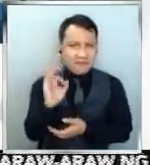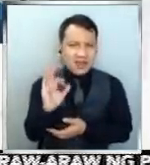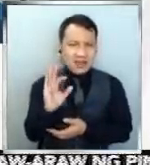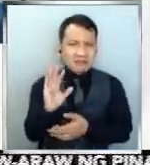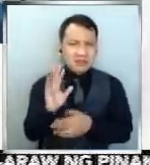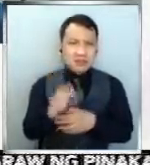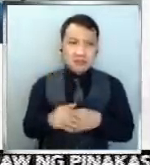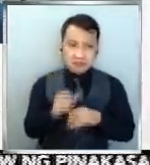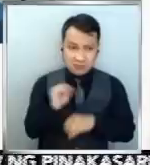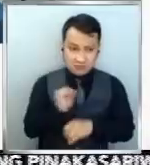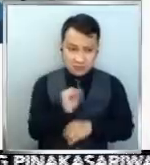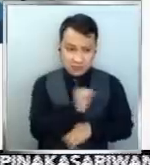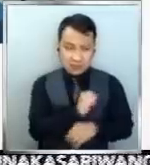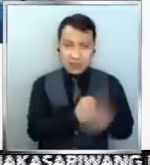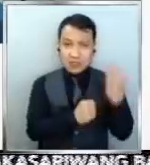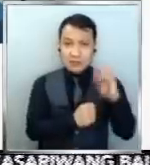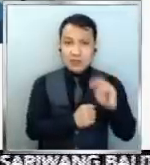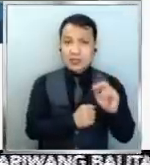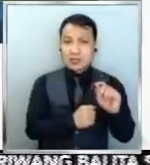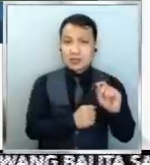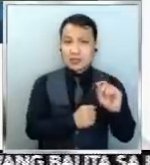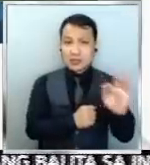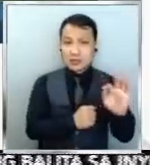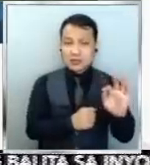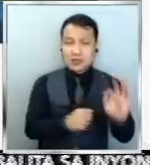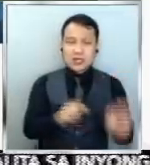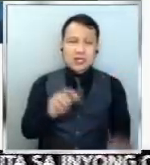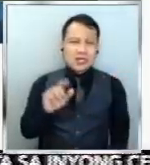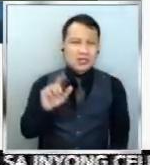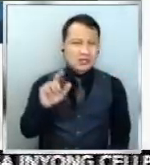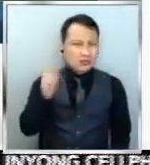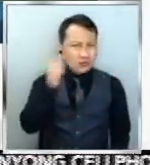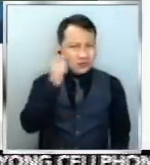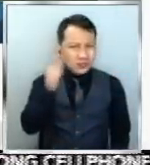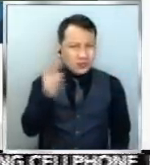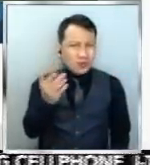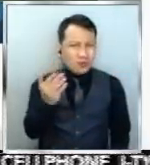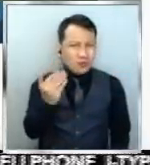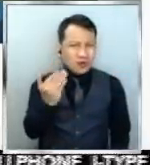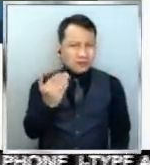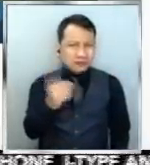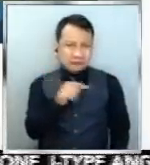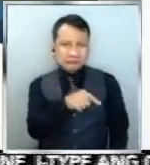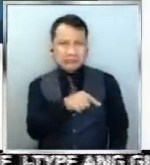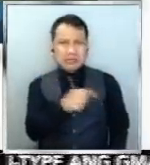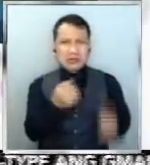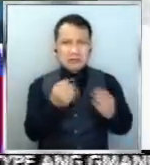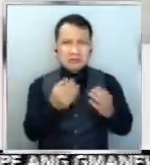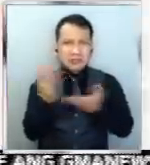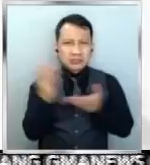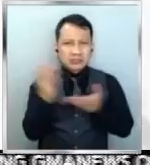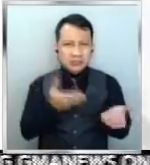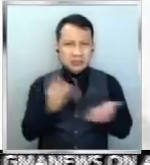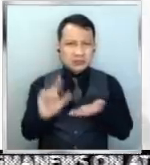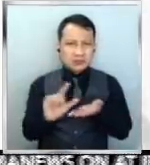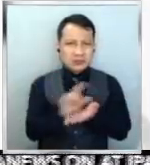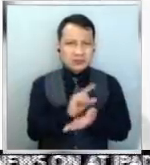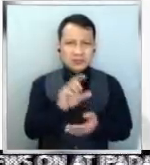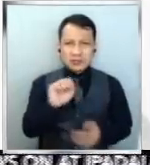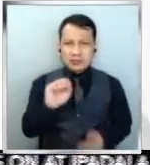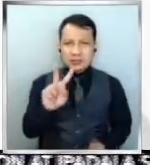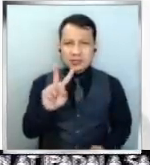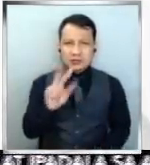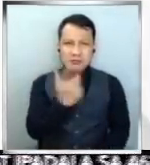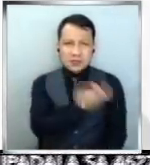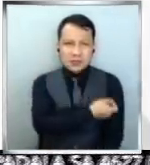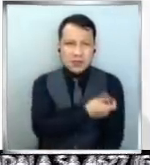at dating NTF consultant Tony Leachon, bakit nga ba pawang Sinovac ang karamihan sa nabili ng gobyerno? Just recently, may